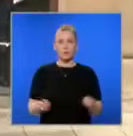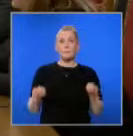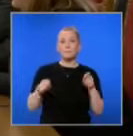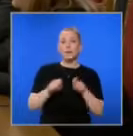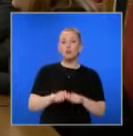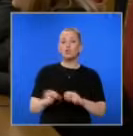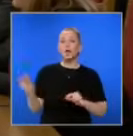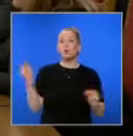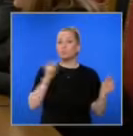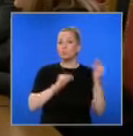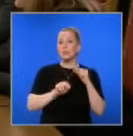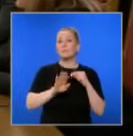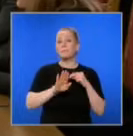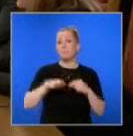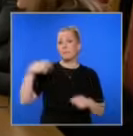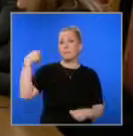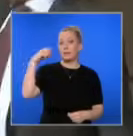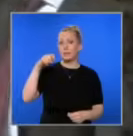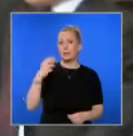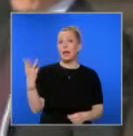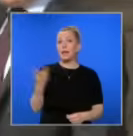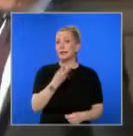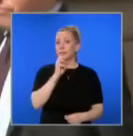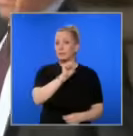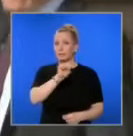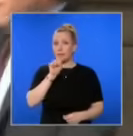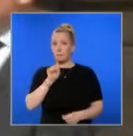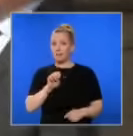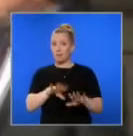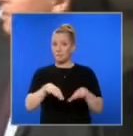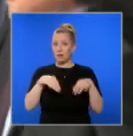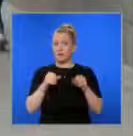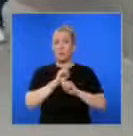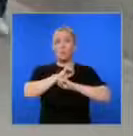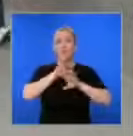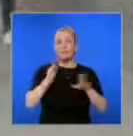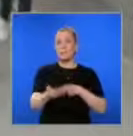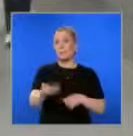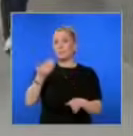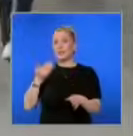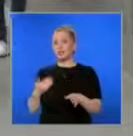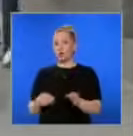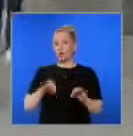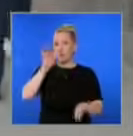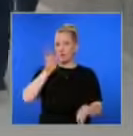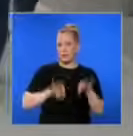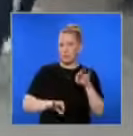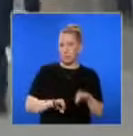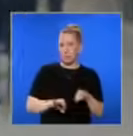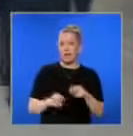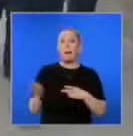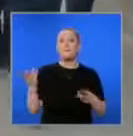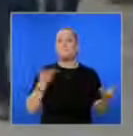Приключиха консултациите при президента и трите опозиционни партии в парламента се обявиха за предсрочни избори. Междувременно преговорите